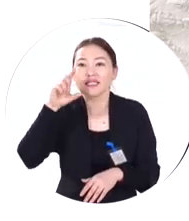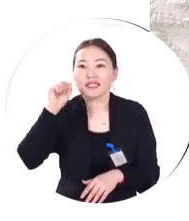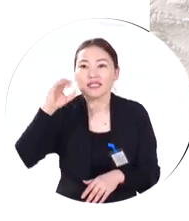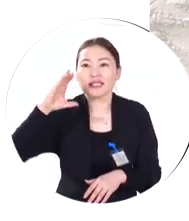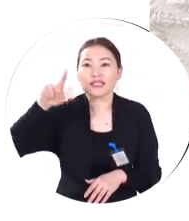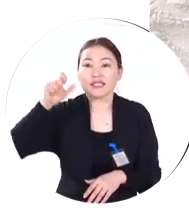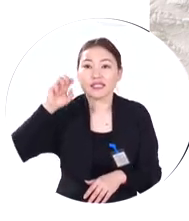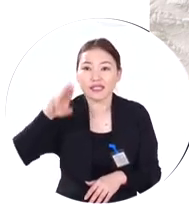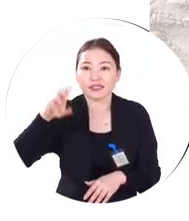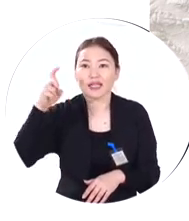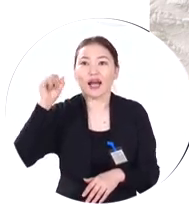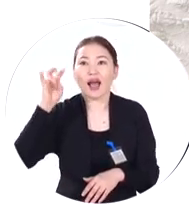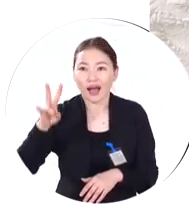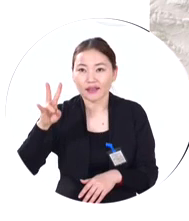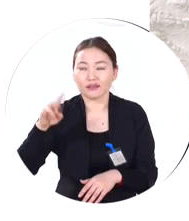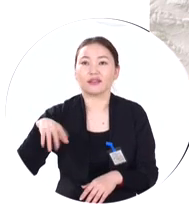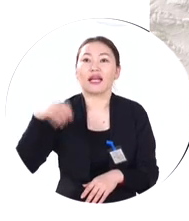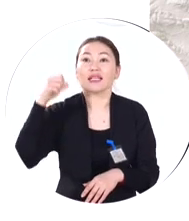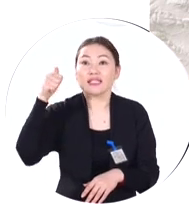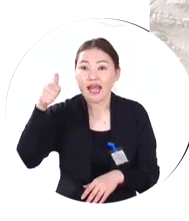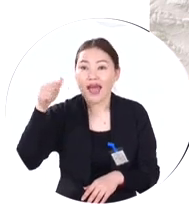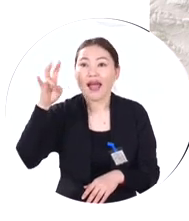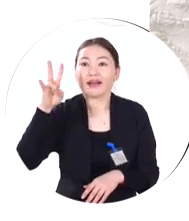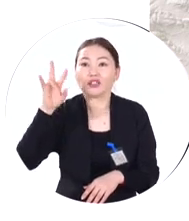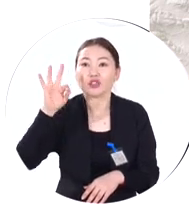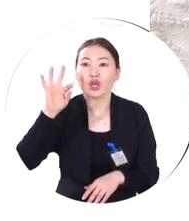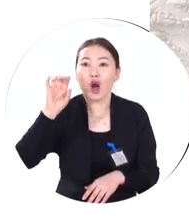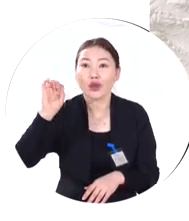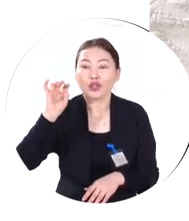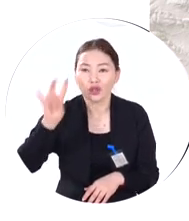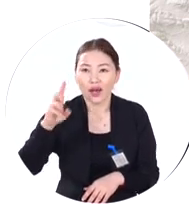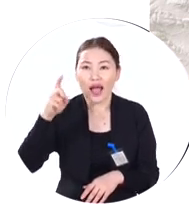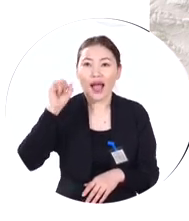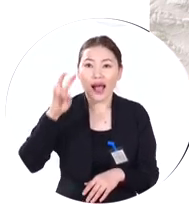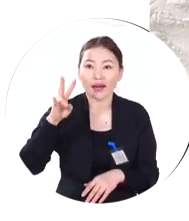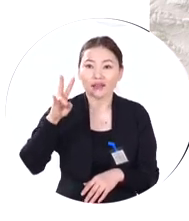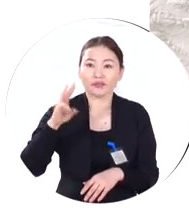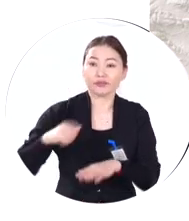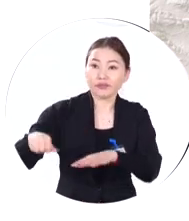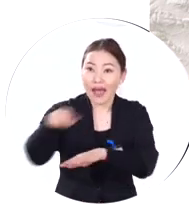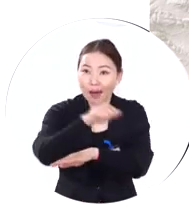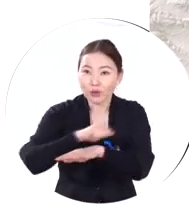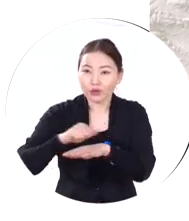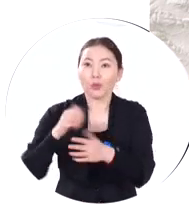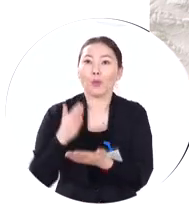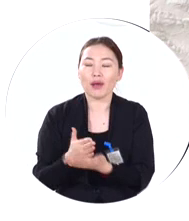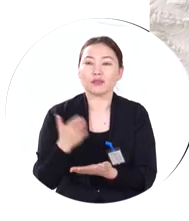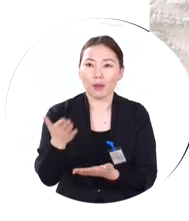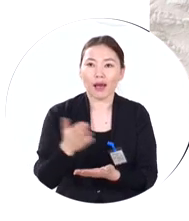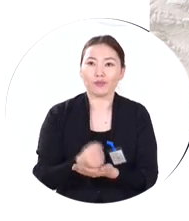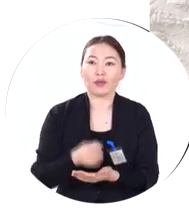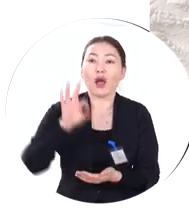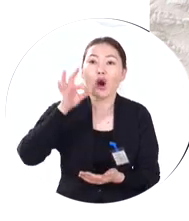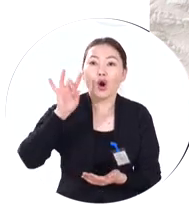аймгийг шууд харьяалан захирахын зэрэгцээ хөвсөл нуурын уранхай, тагнын уранхай хошууд тэдний газар нутгад ирэх өртөө